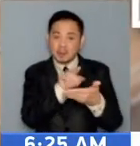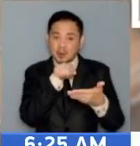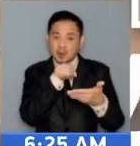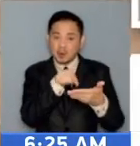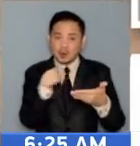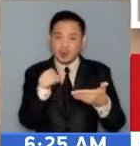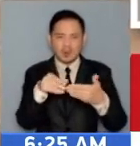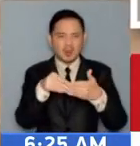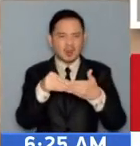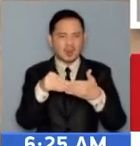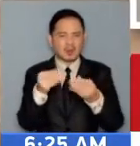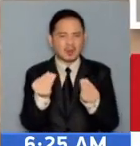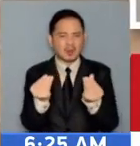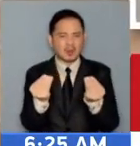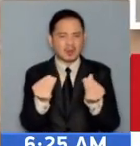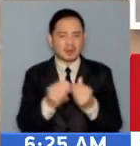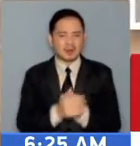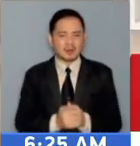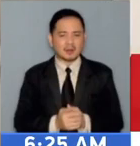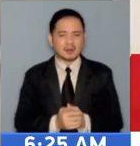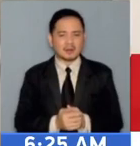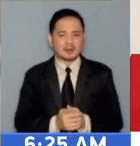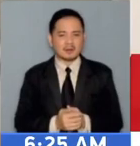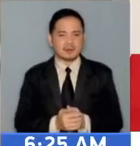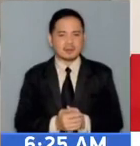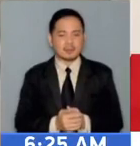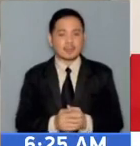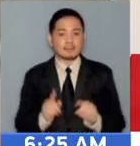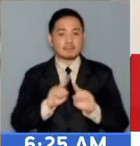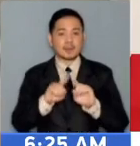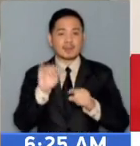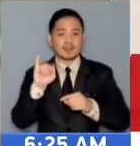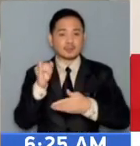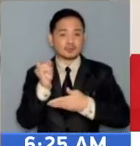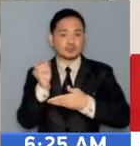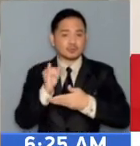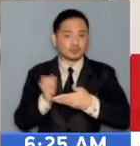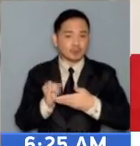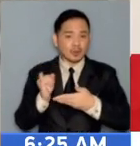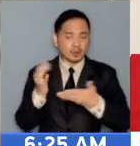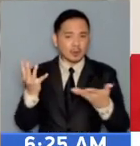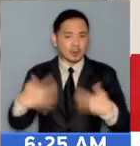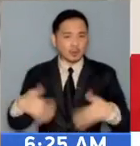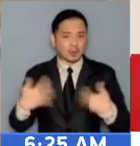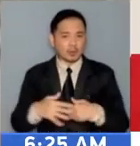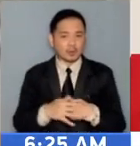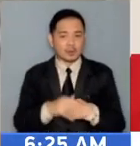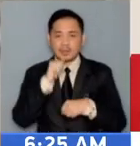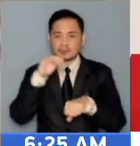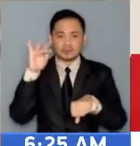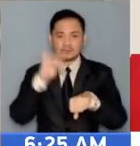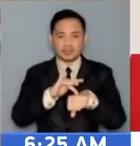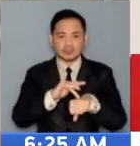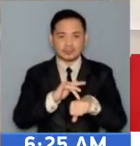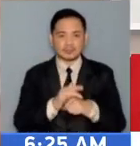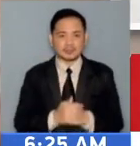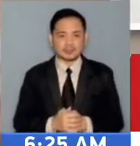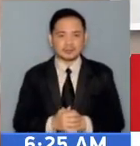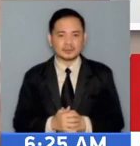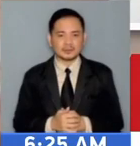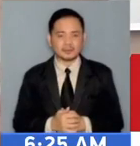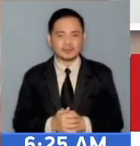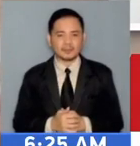art amazing na lika ni RJ Ray Burlat. Huwag niyong hawakan yan. 3D po ang kanyang drawings gamit ang